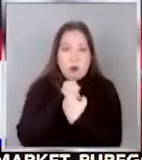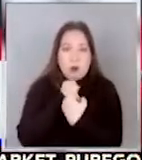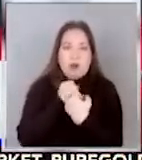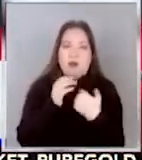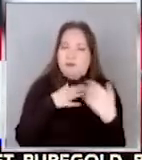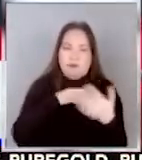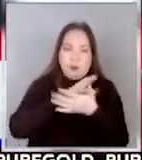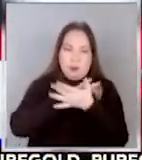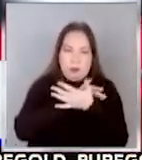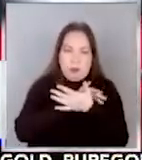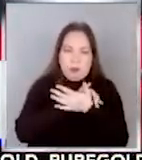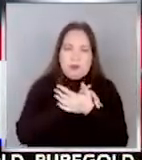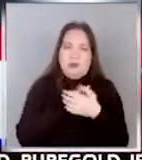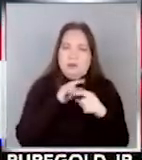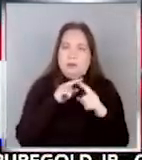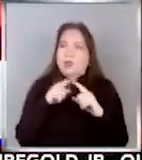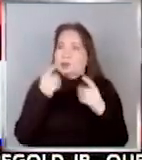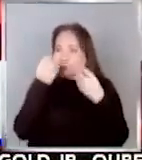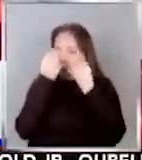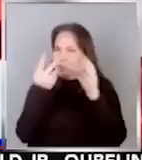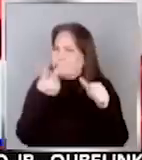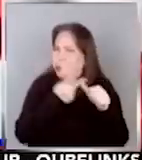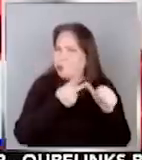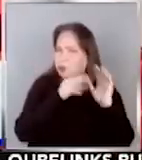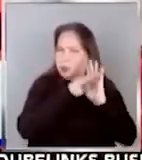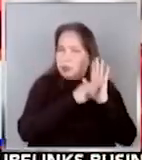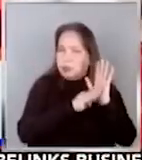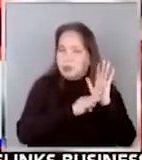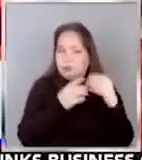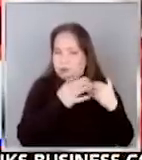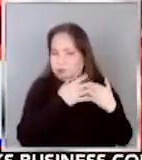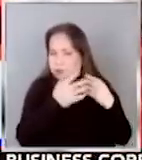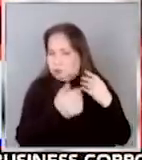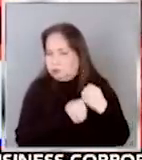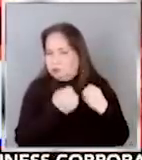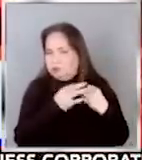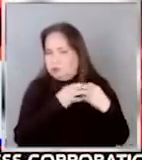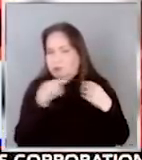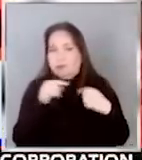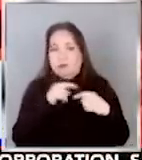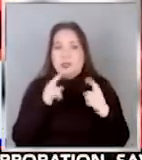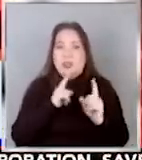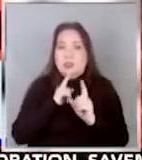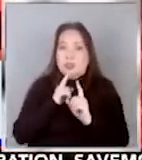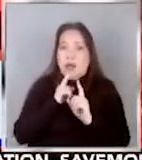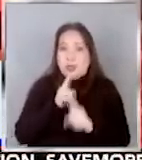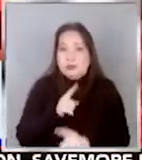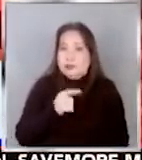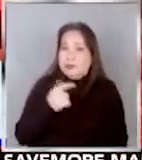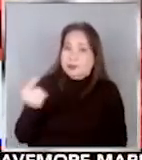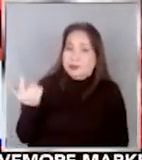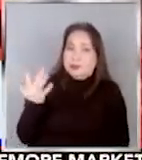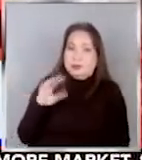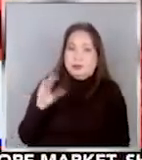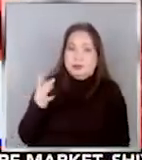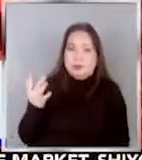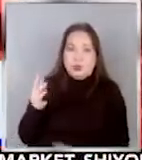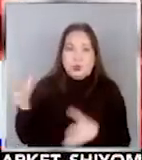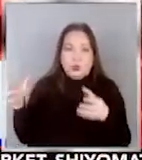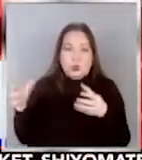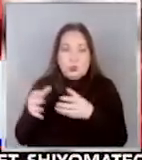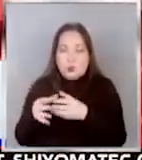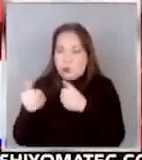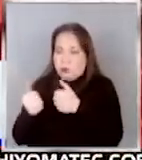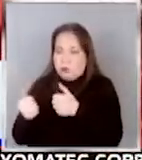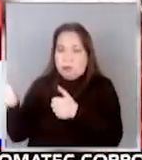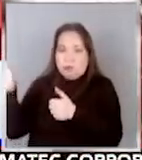kanyang administrasyon sa mga susunod na taon. Sa kanya namang tugon sa mensahe ng Pangulo, sinabi ng Apostolic Nuncio to the Philippines at Dean